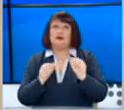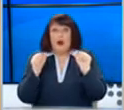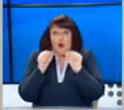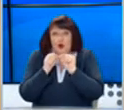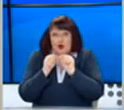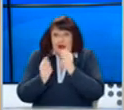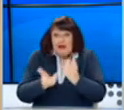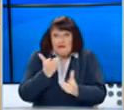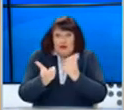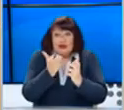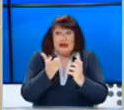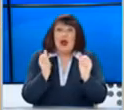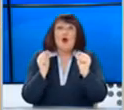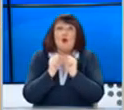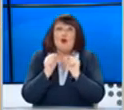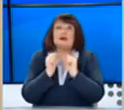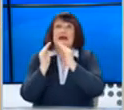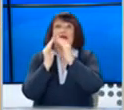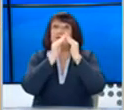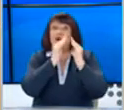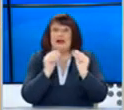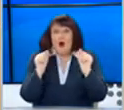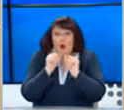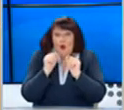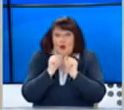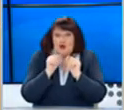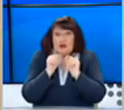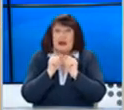απλά δεν θα βρει την ίδια καύσιμη ύλη για να προχωρήσει